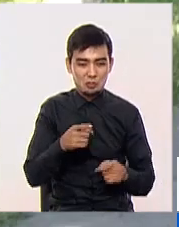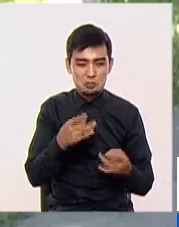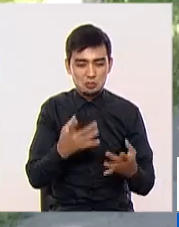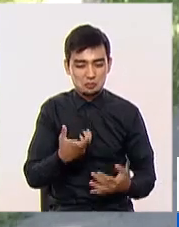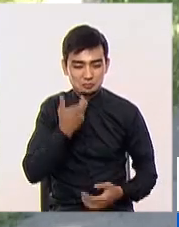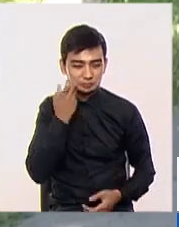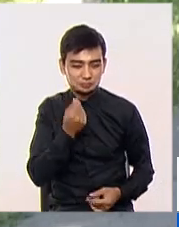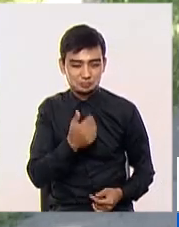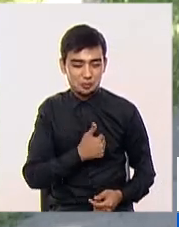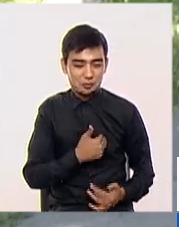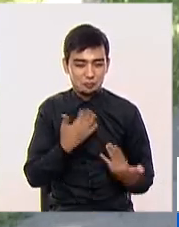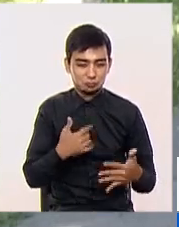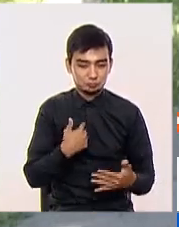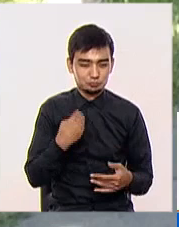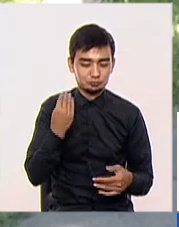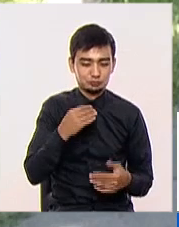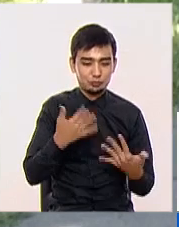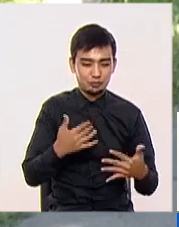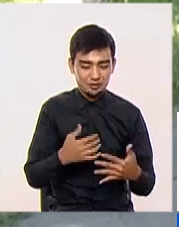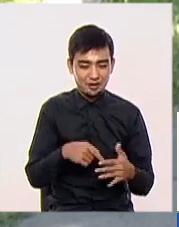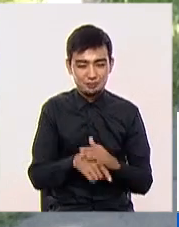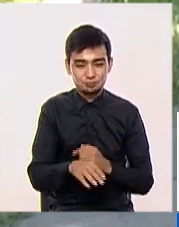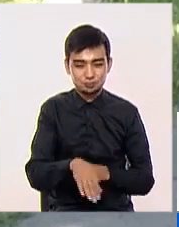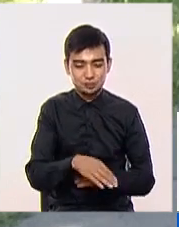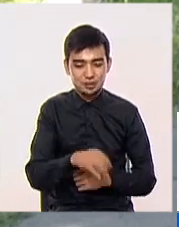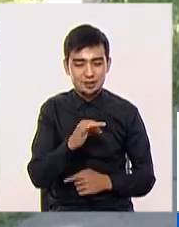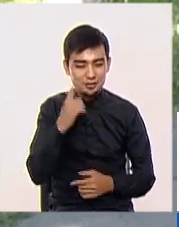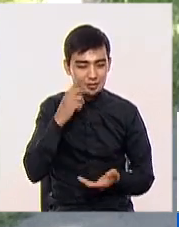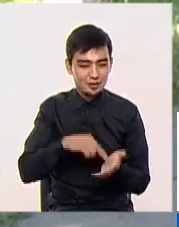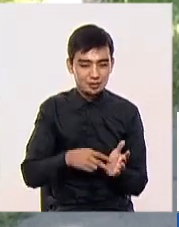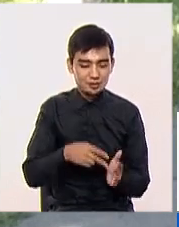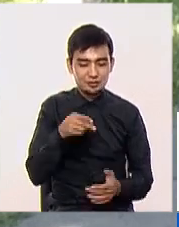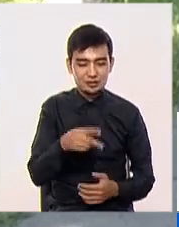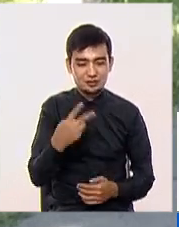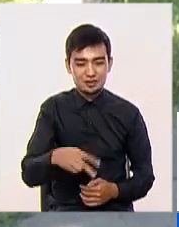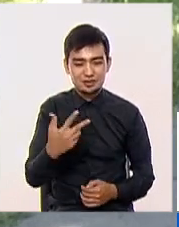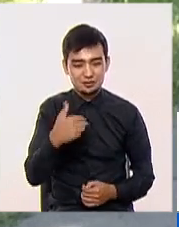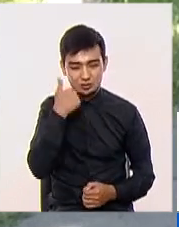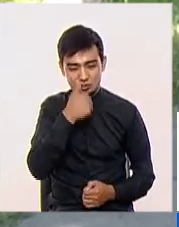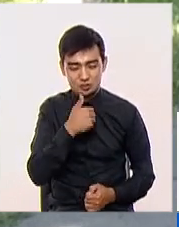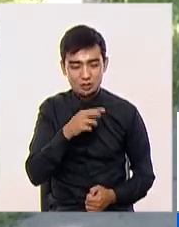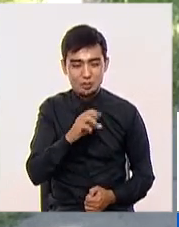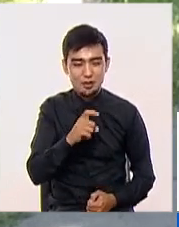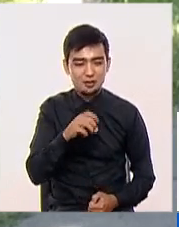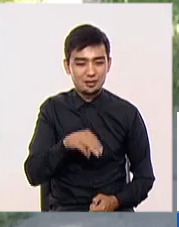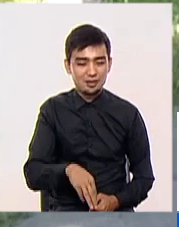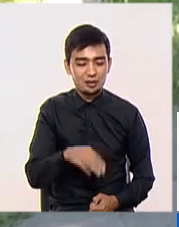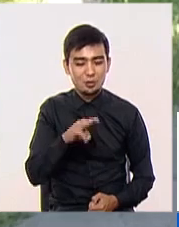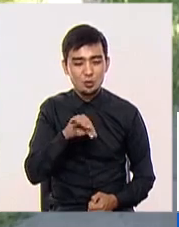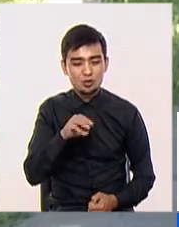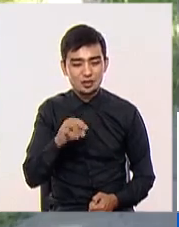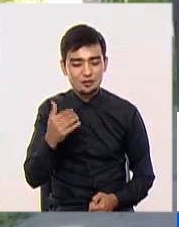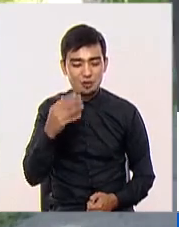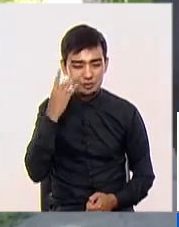заработать. Полностью завершить работу по цифровизации планируют в 2023 году. Но, по мнению Багдата Мусина, уже до конца